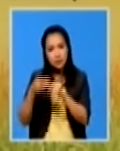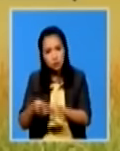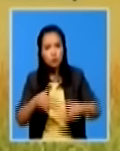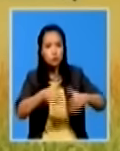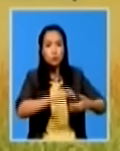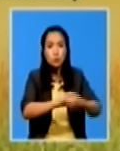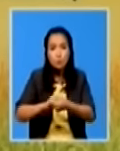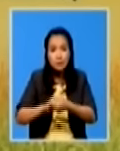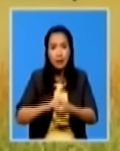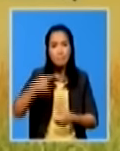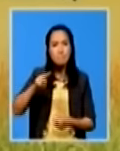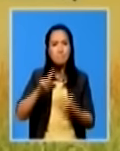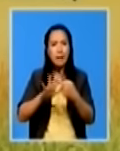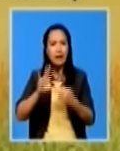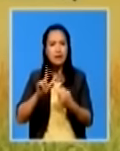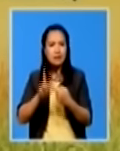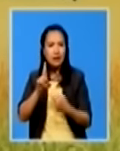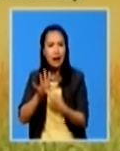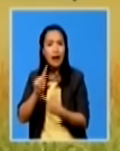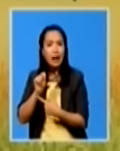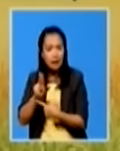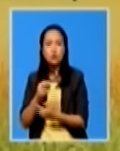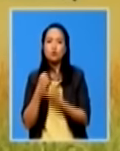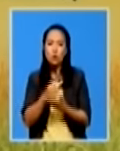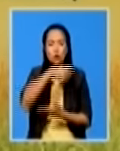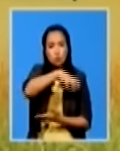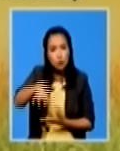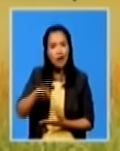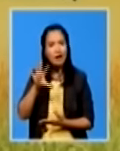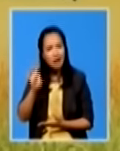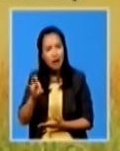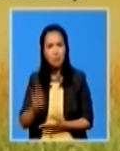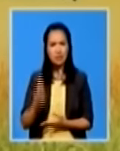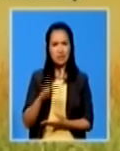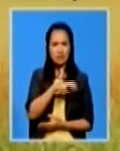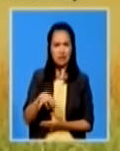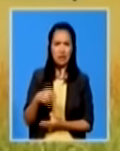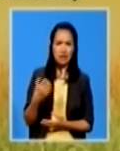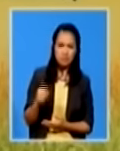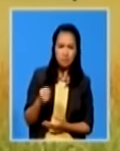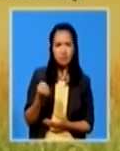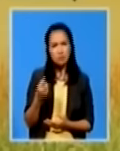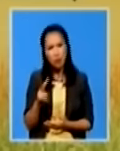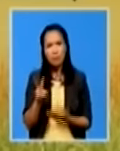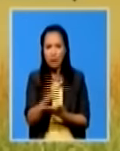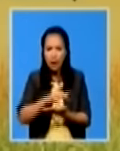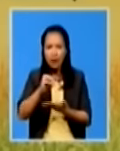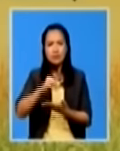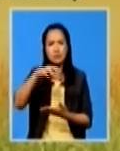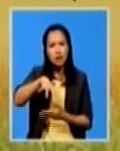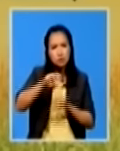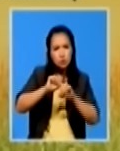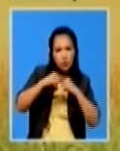ำให้ประชาชนและเกษตรกรไทยตลอดจนหน่วยงานของรัฐ9หน่วยงาน13บริษัทเอกชน12มหาวิทยาลัยและ1สมาค